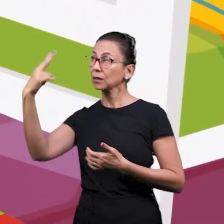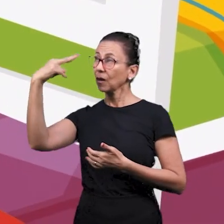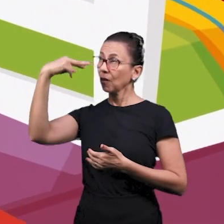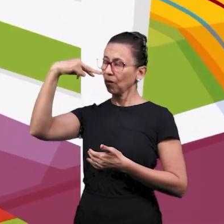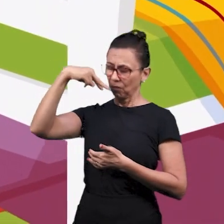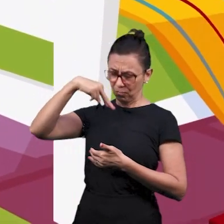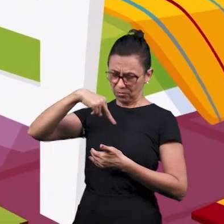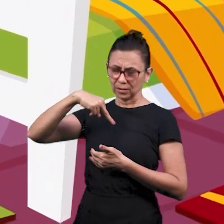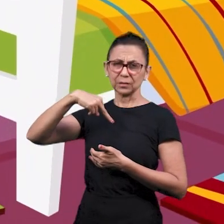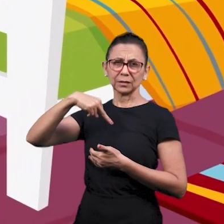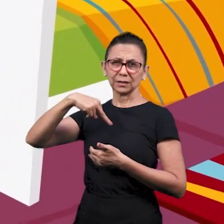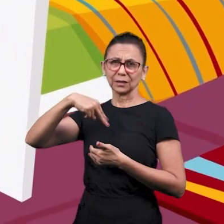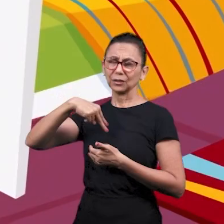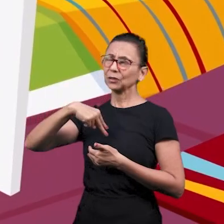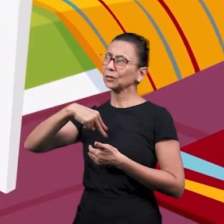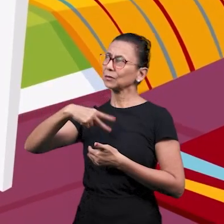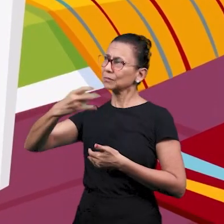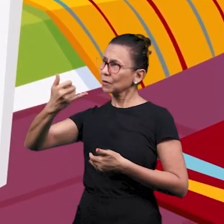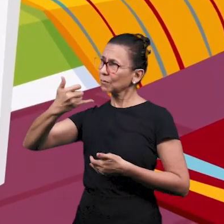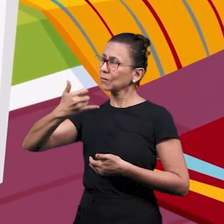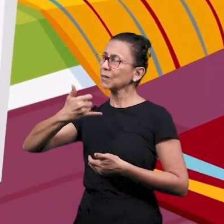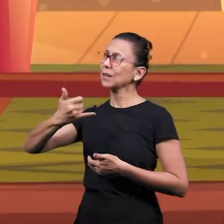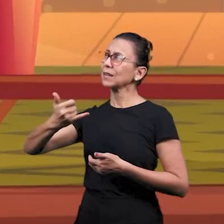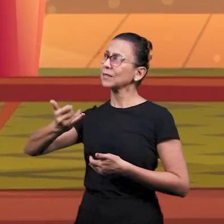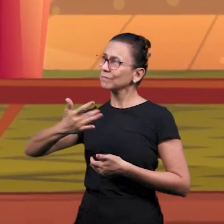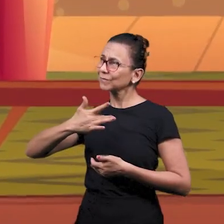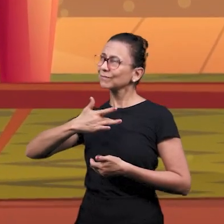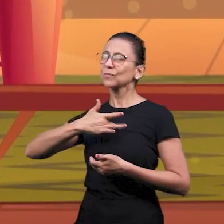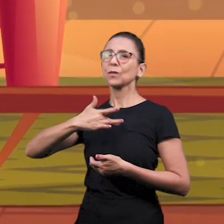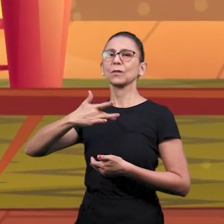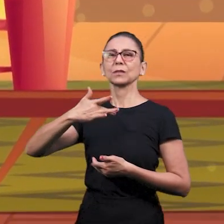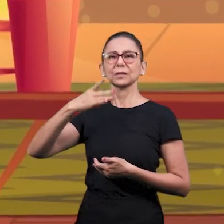Прикоснись ко мне, прикоснись к моему сердцу.